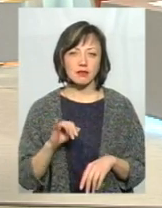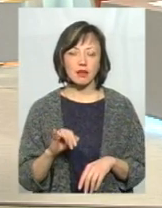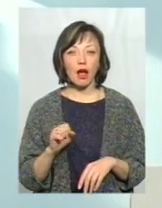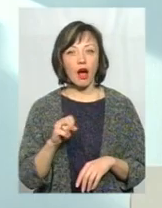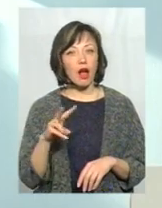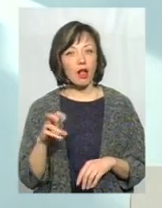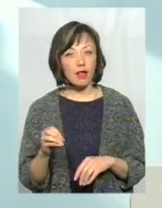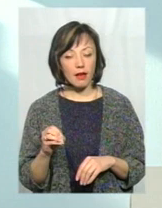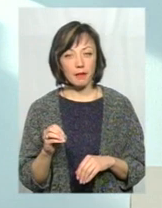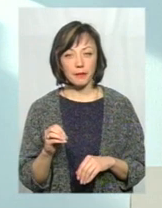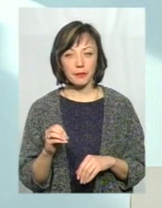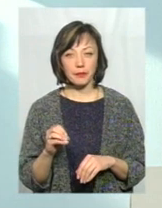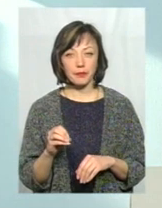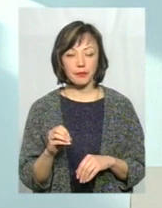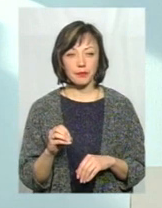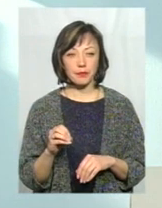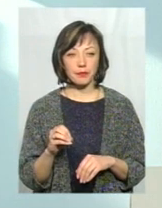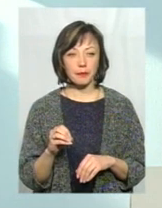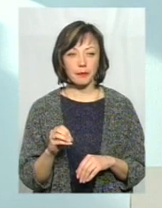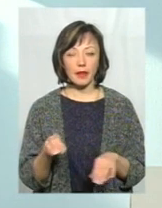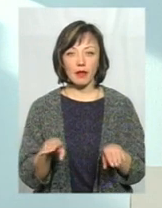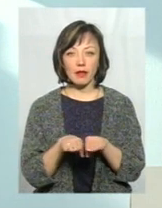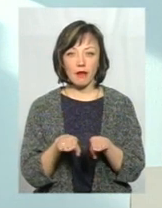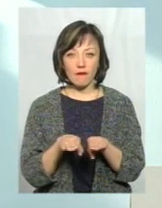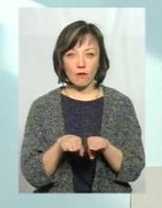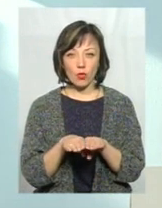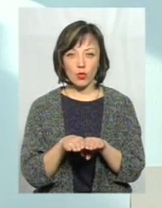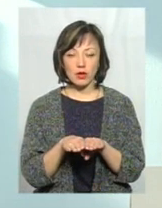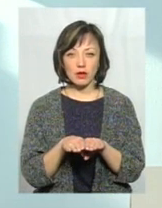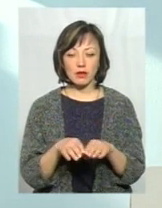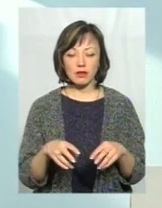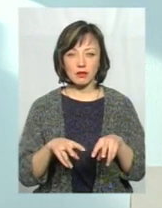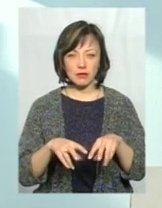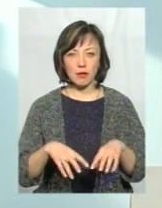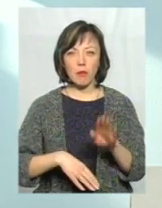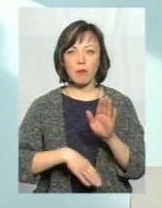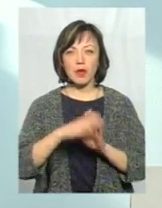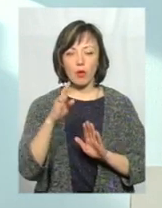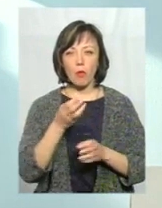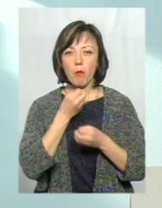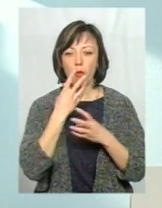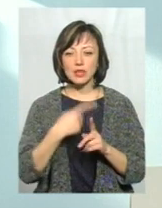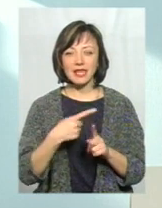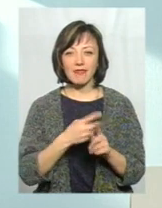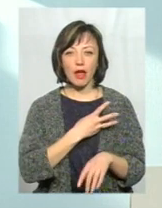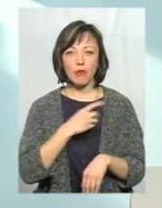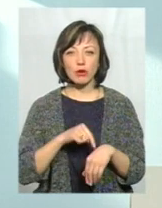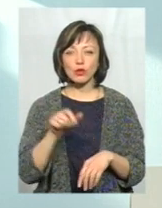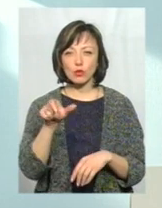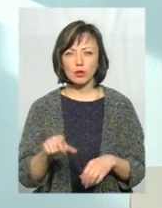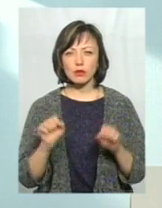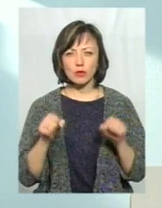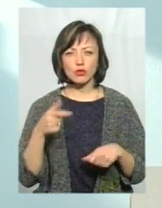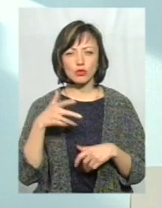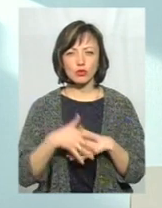на фоні також і піку такого позитивних емоцій людина може